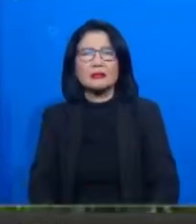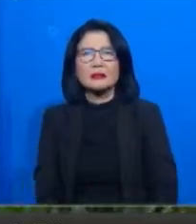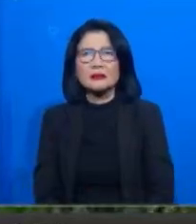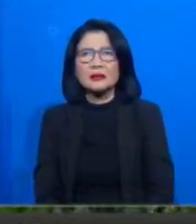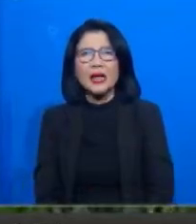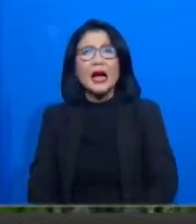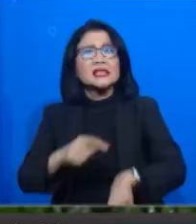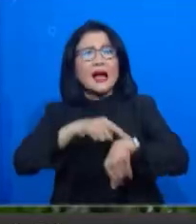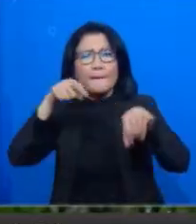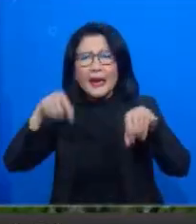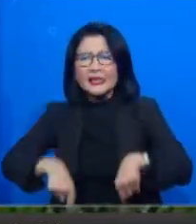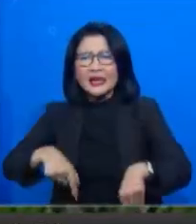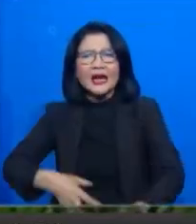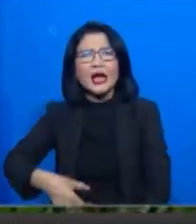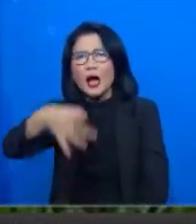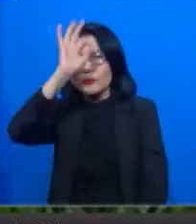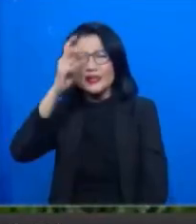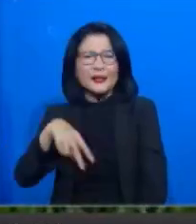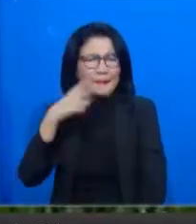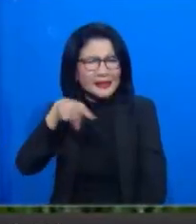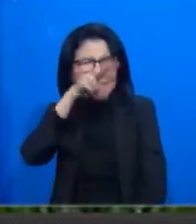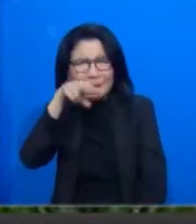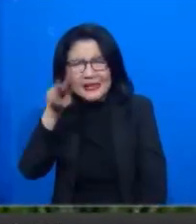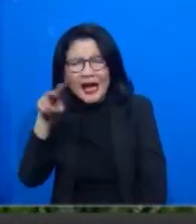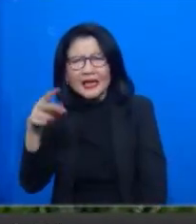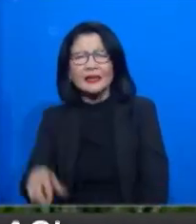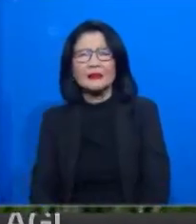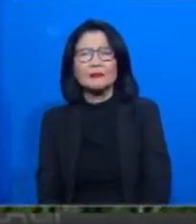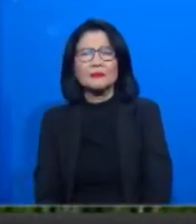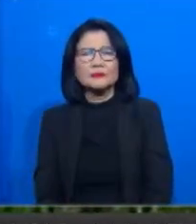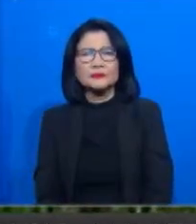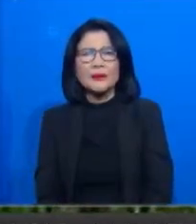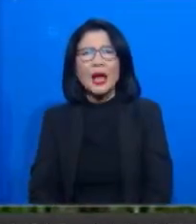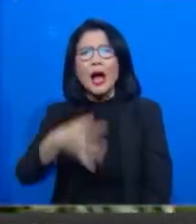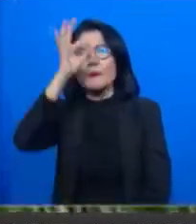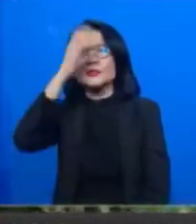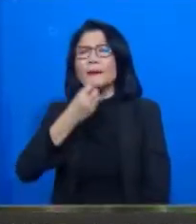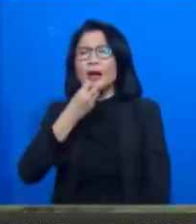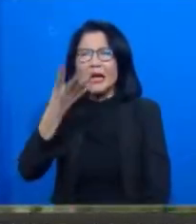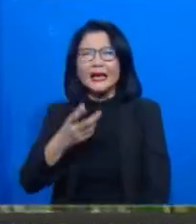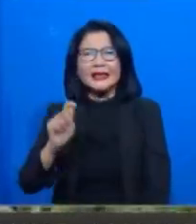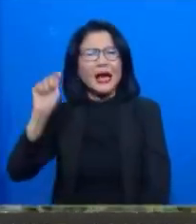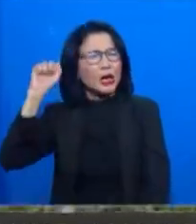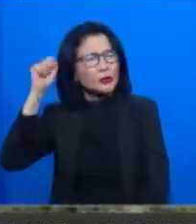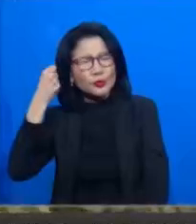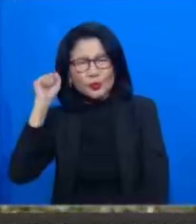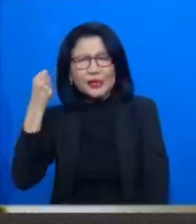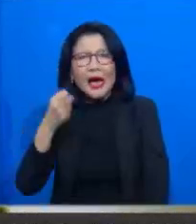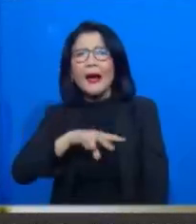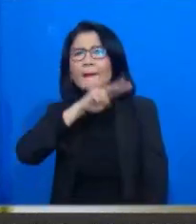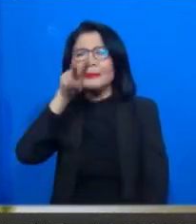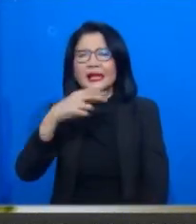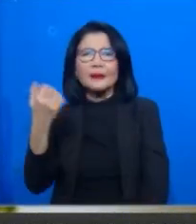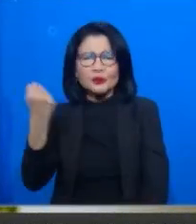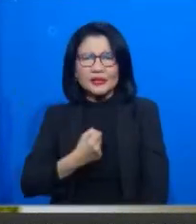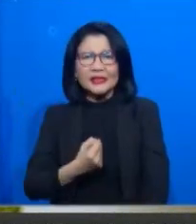Hingga kini polisi masih memburu pelaku pembunuhan sadis ini. Polisi menyebut masih kesulitan mencari pelaku karena